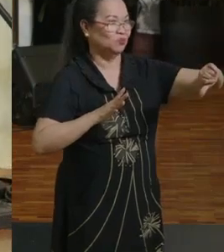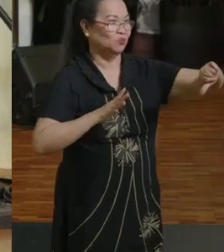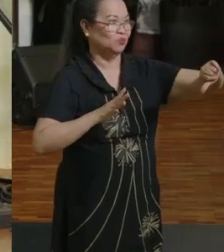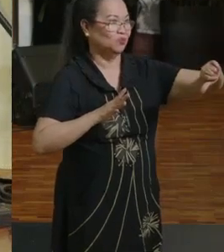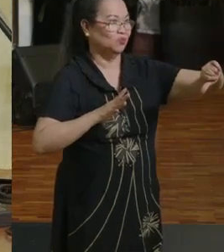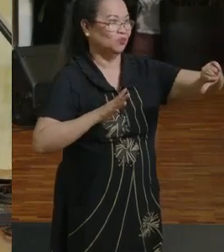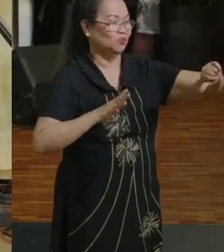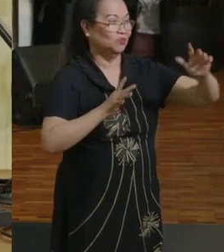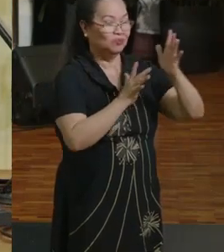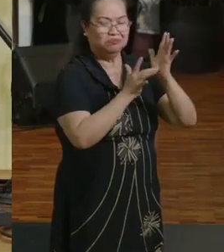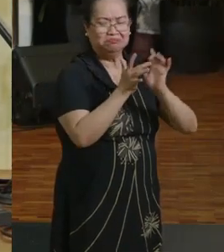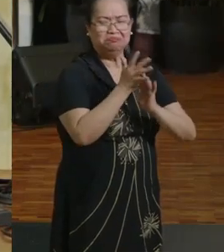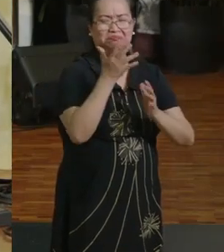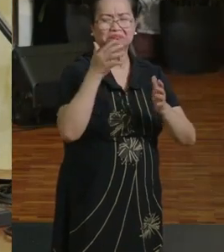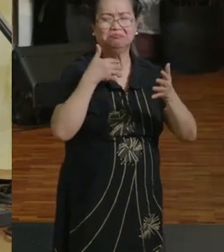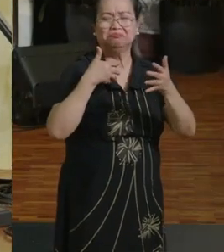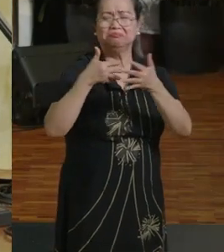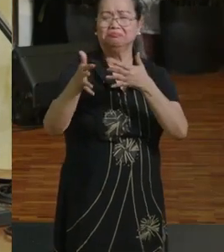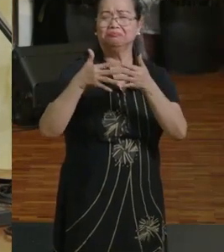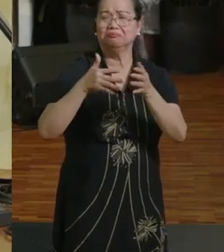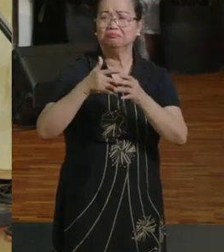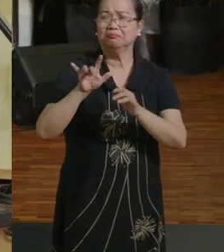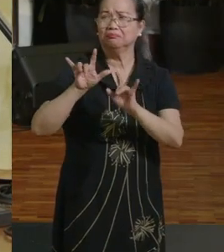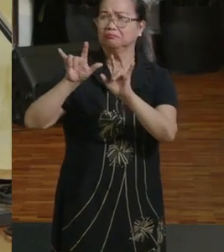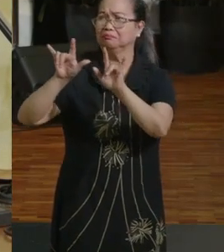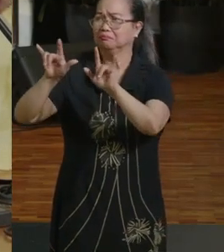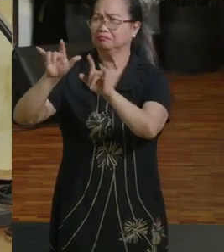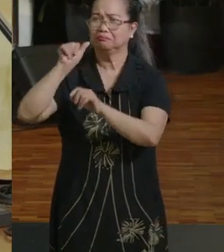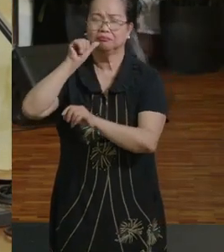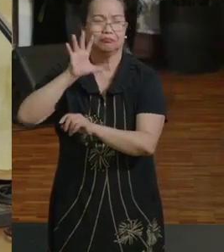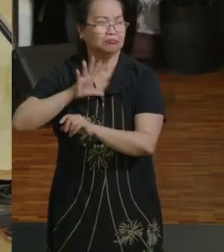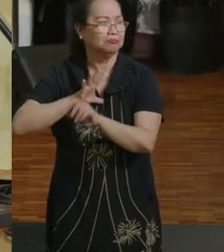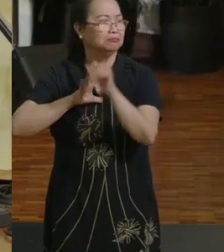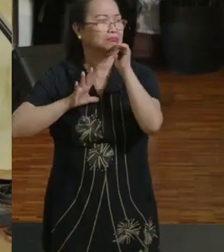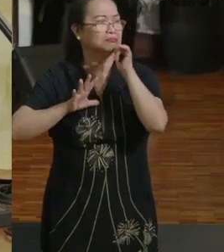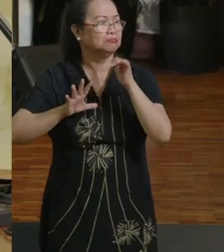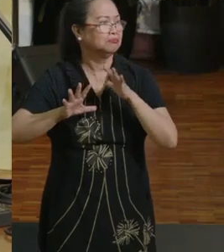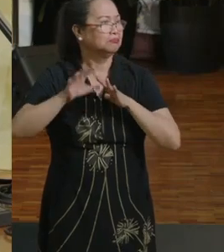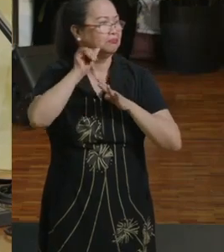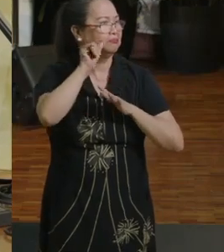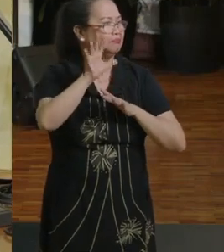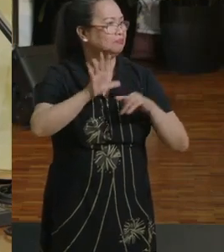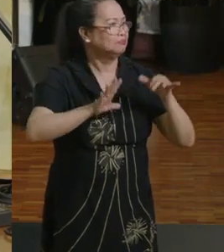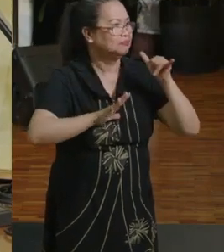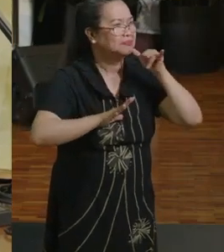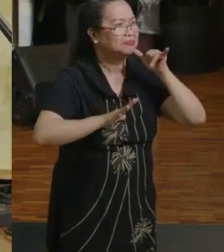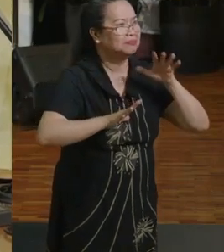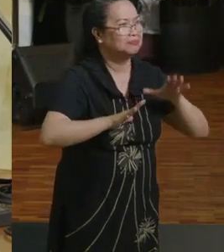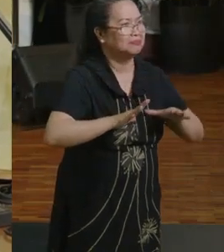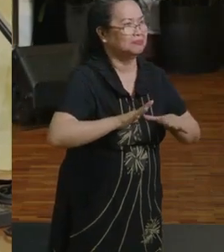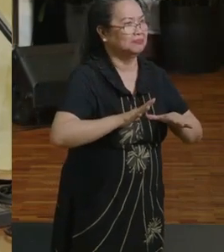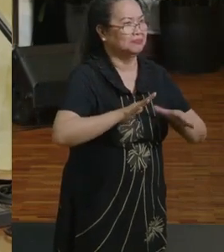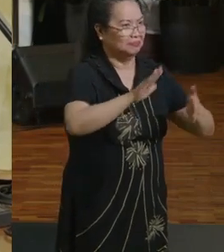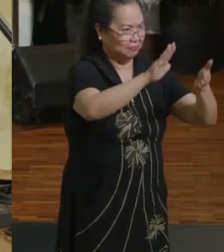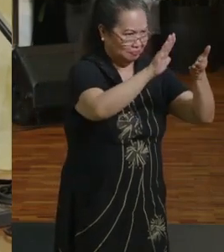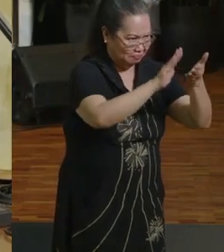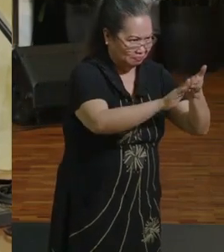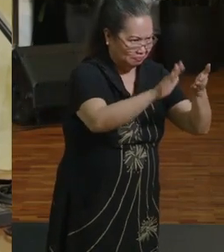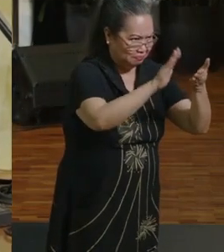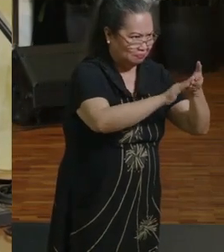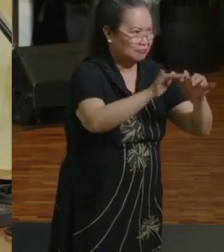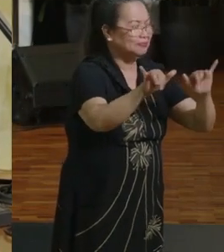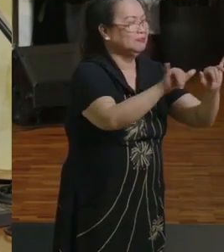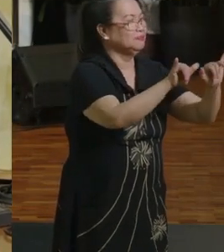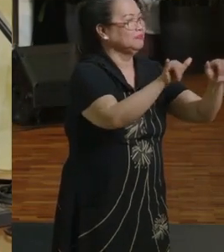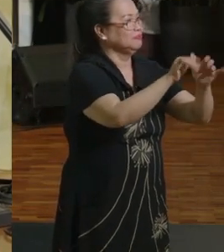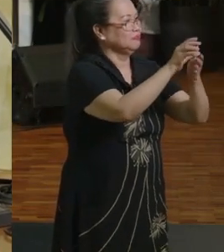ating Panginoon. Mahal niya ang mga kababaihang ito. Sila ay kanyang pinatawad, katulad ng